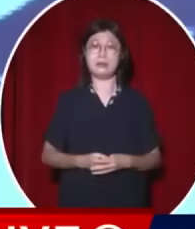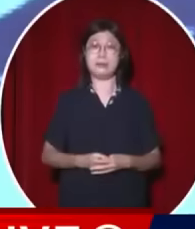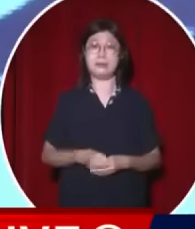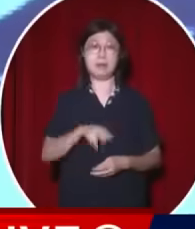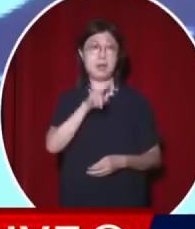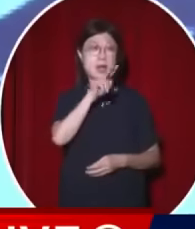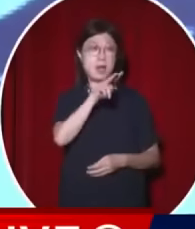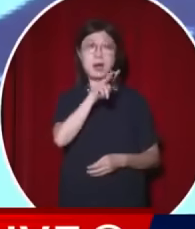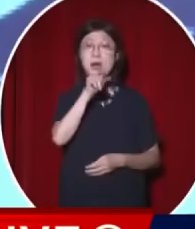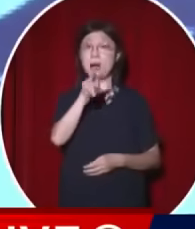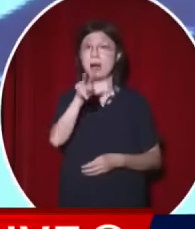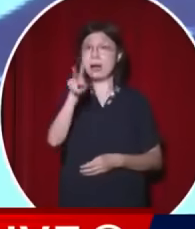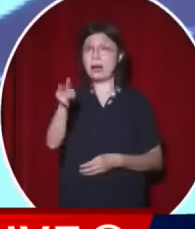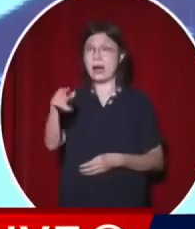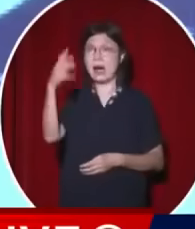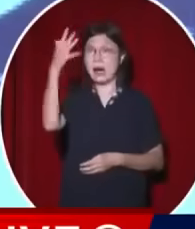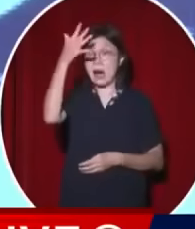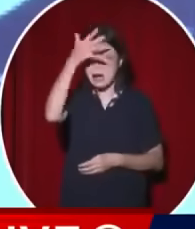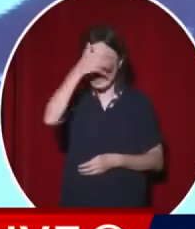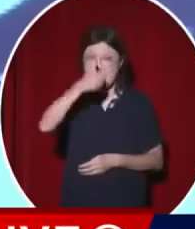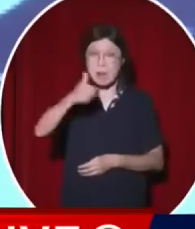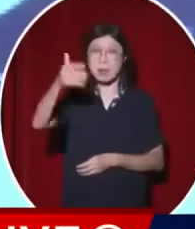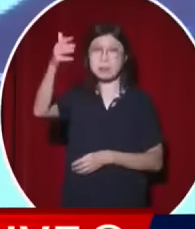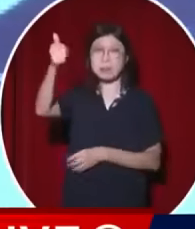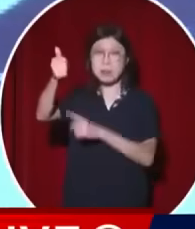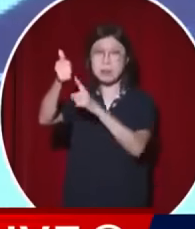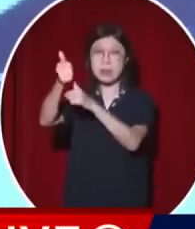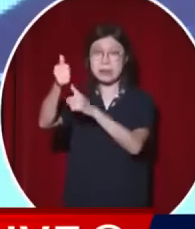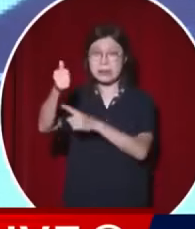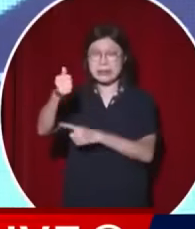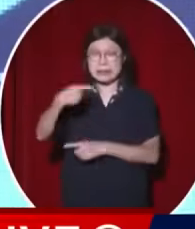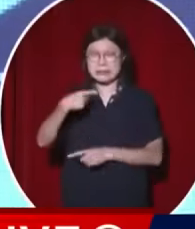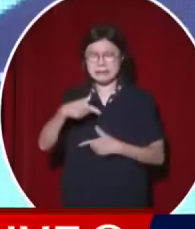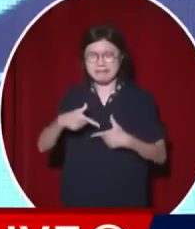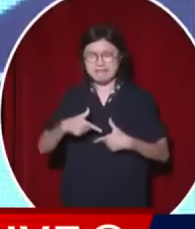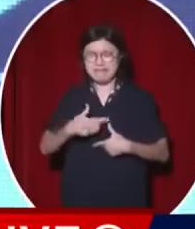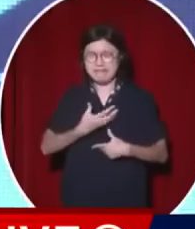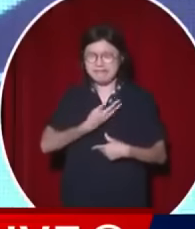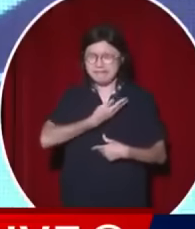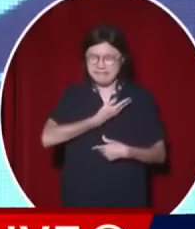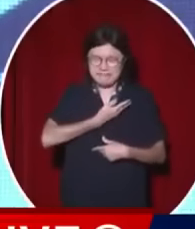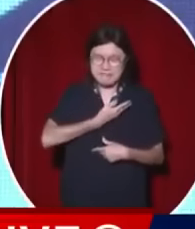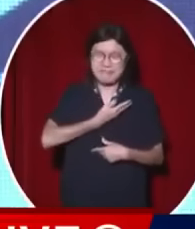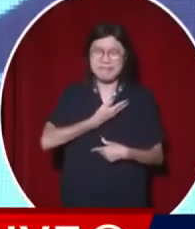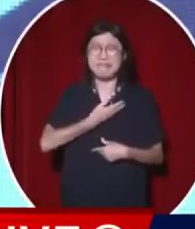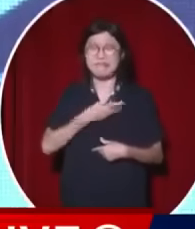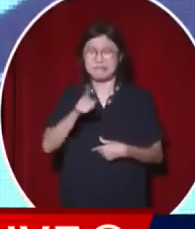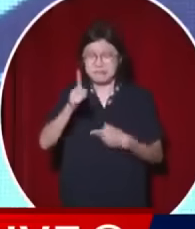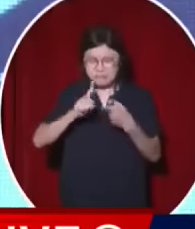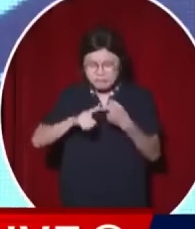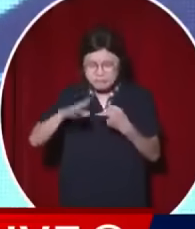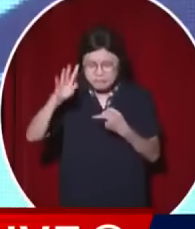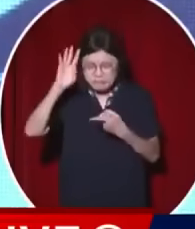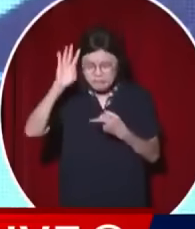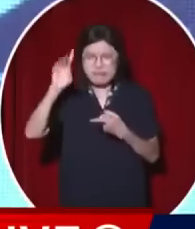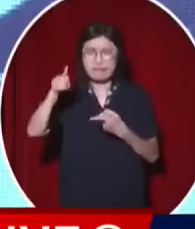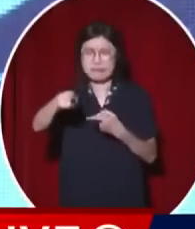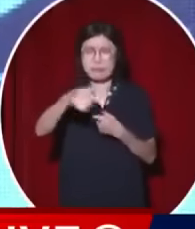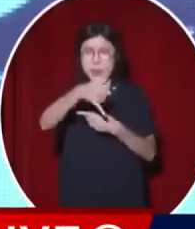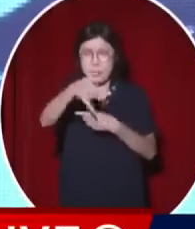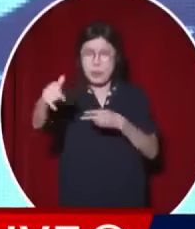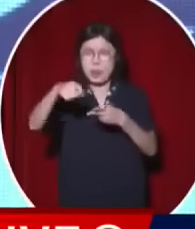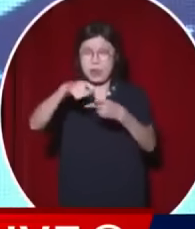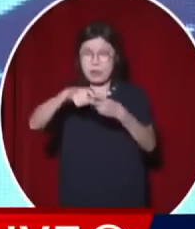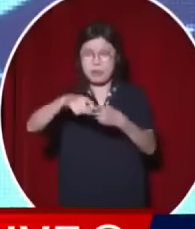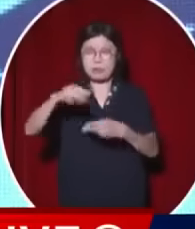看着那些老老板红着眼眶满心愧疚的请求老员工们的谅解，那